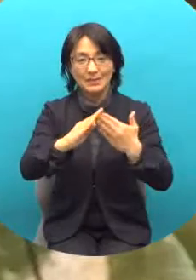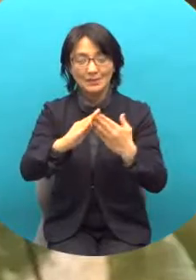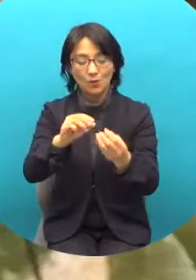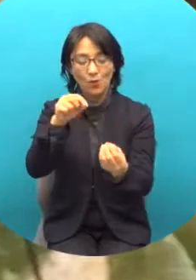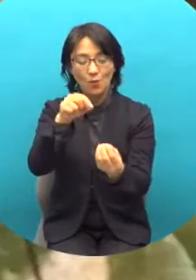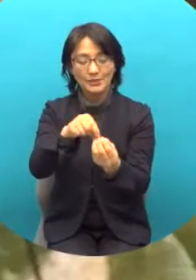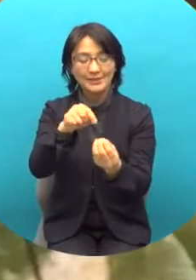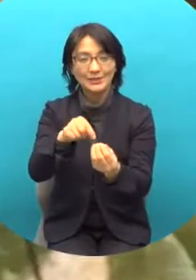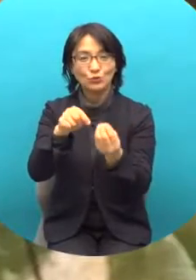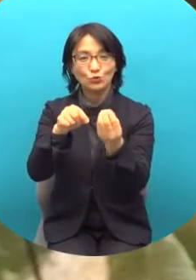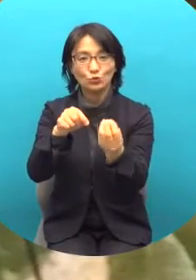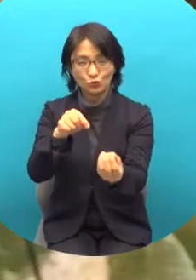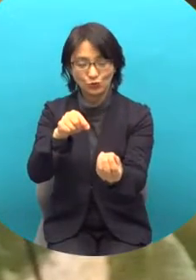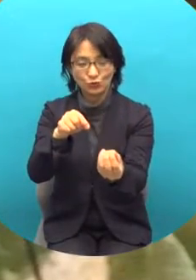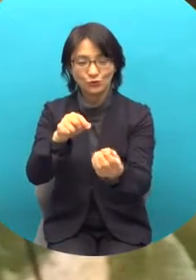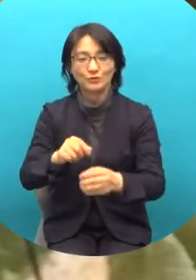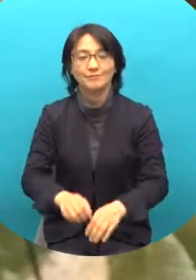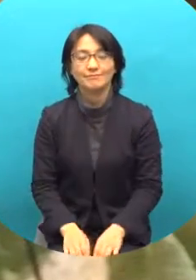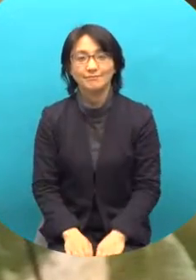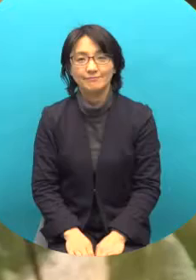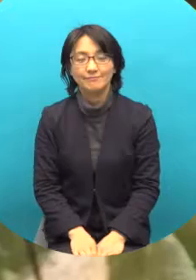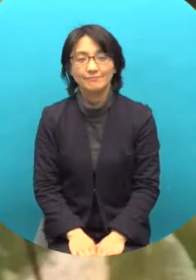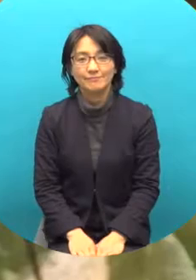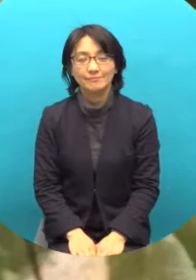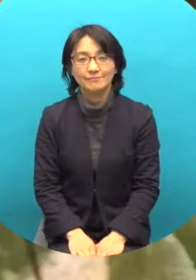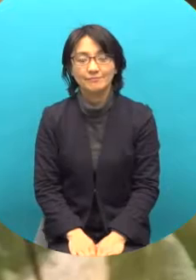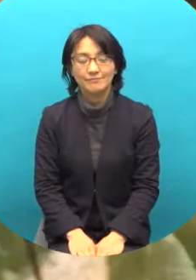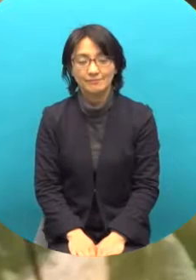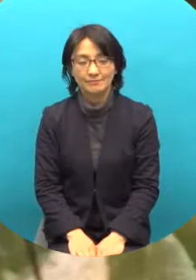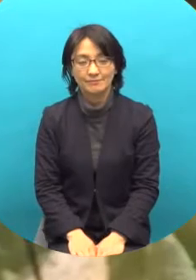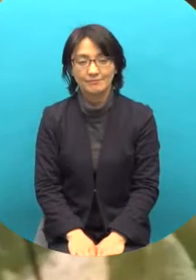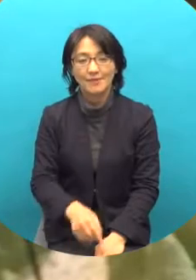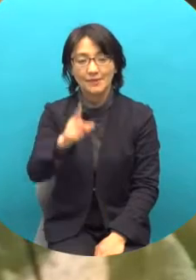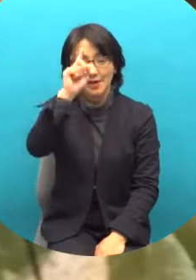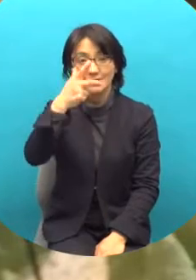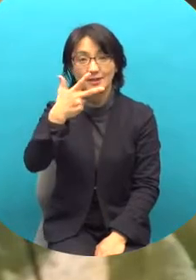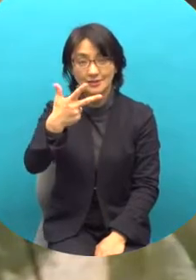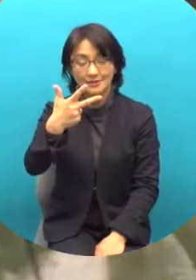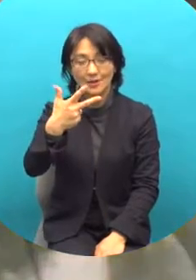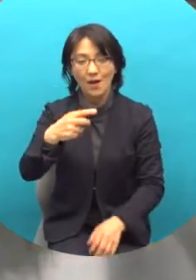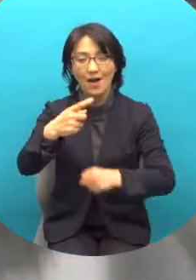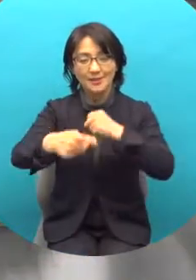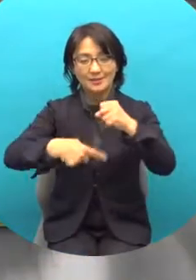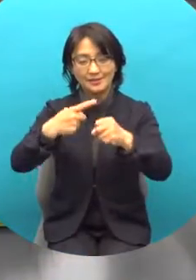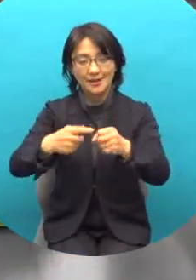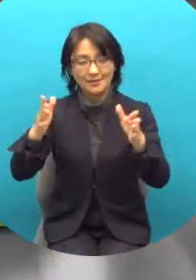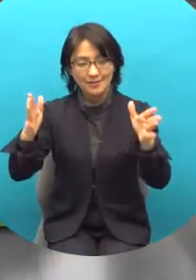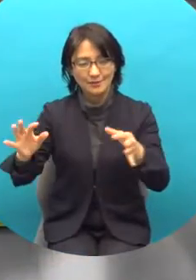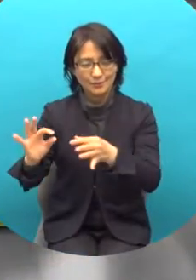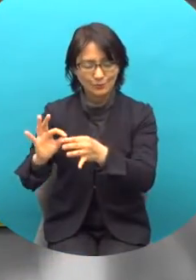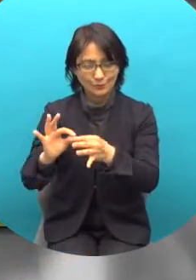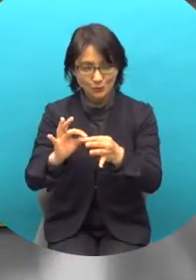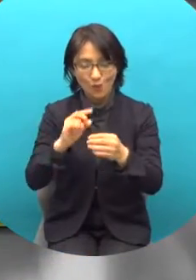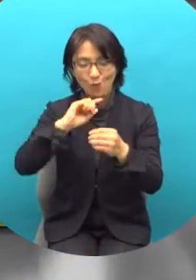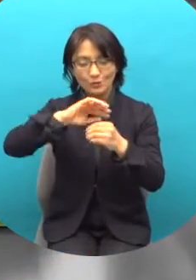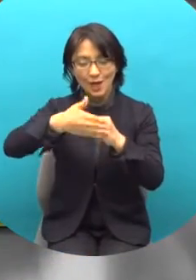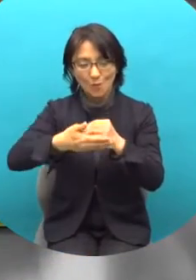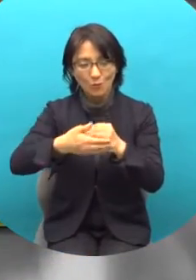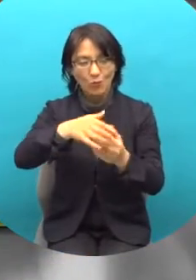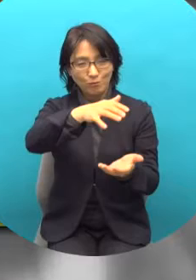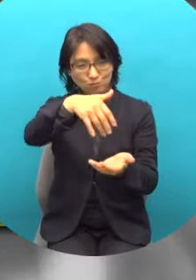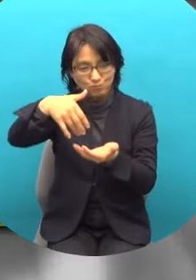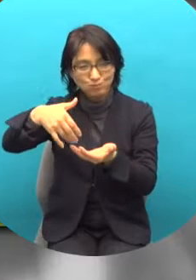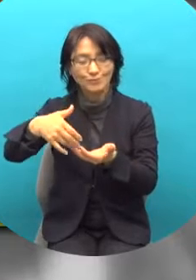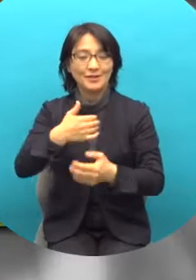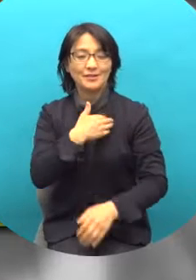産されるキウイフルーツを紹介します。高崎市は年間を通して果樹生産の盛んな土